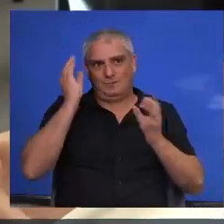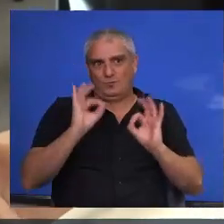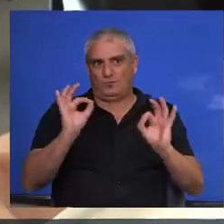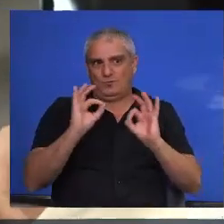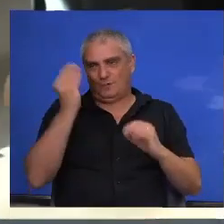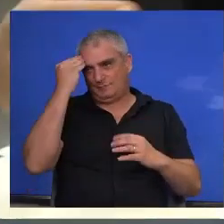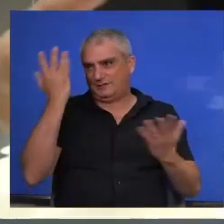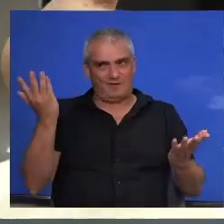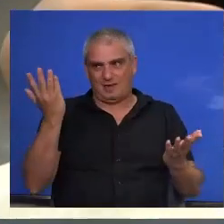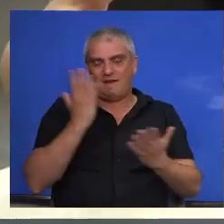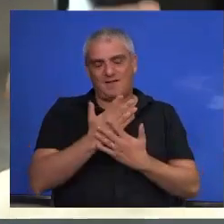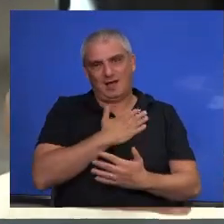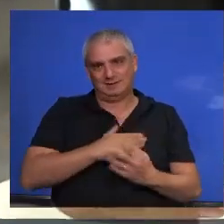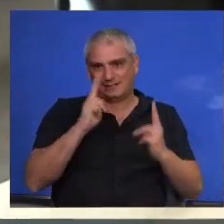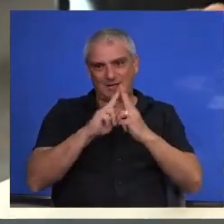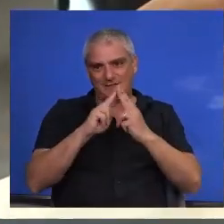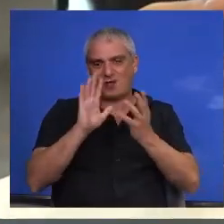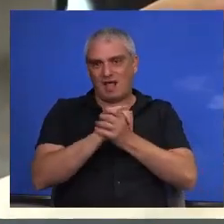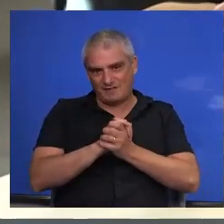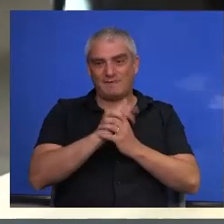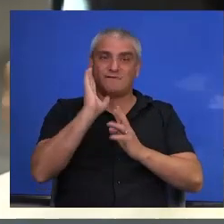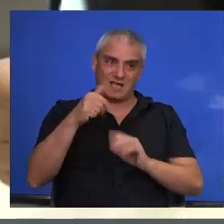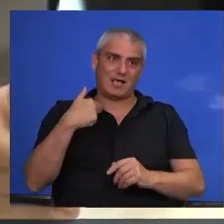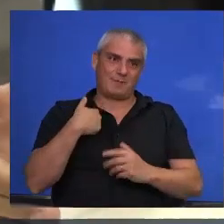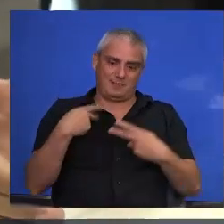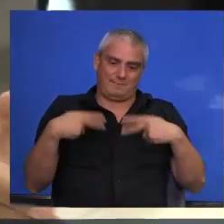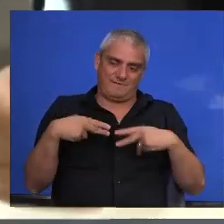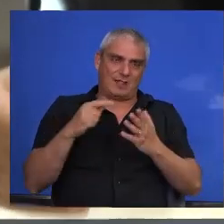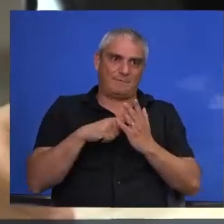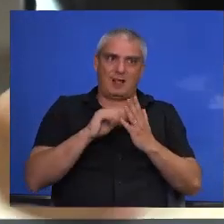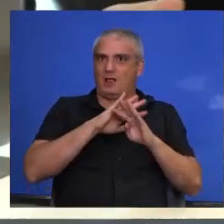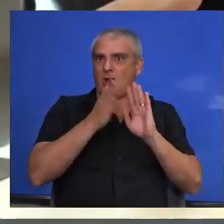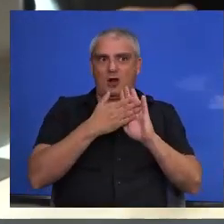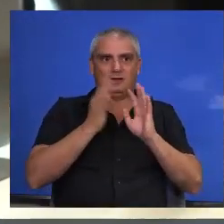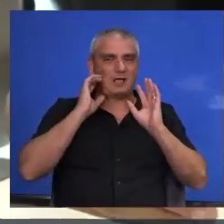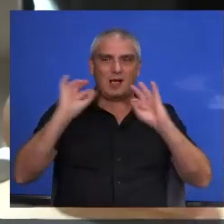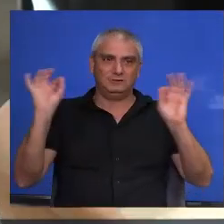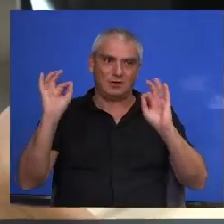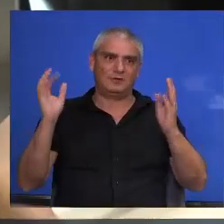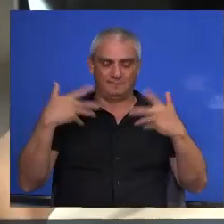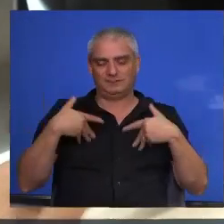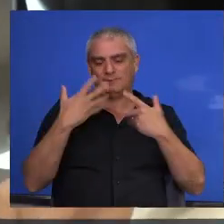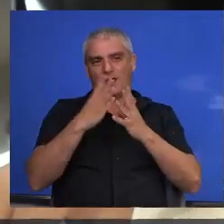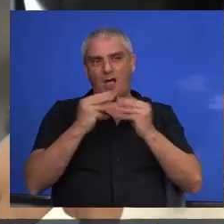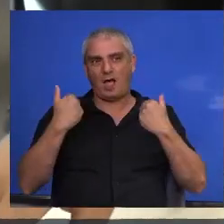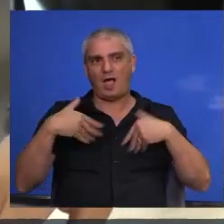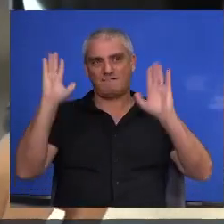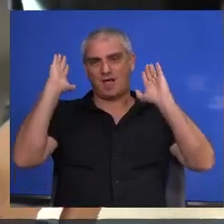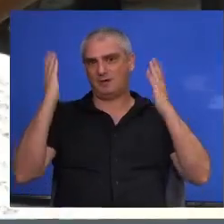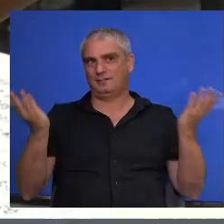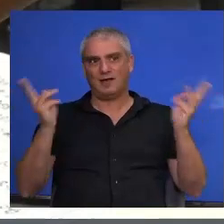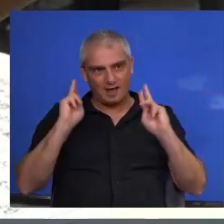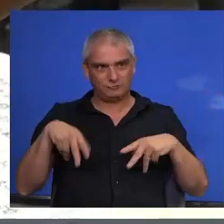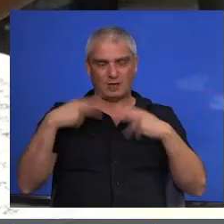רציתי לראות את החברים, וכן גם הייתי מפוחד בגלל כל העניין הזה של האזעקות, והייתי שמח שזה עבר ואפשר כבר לפגוש את